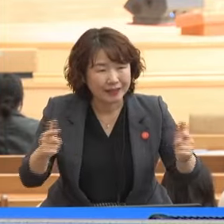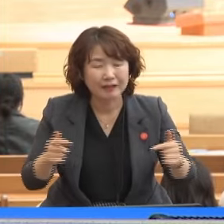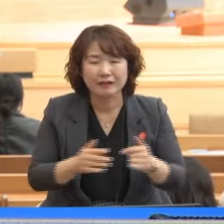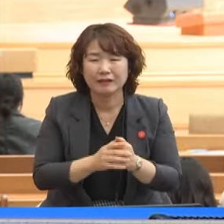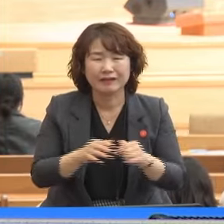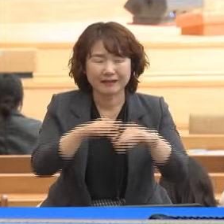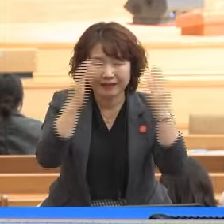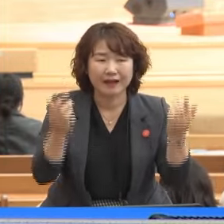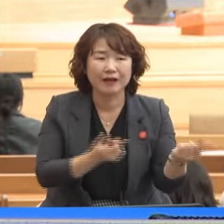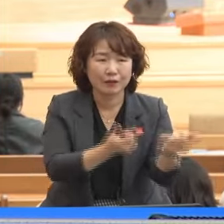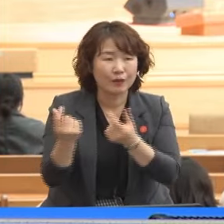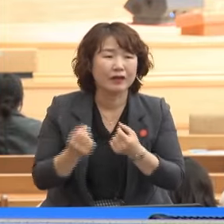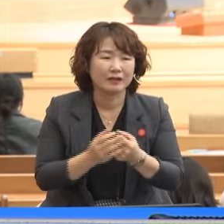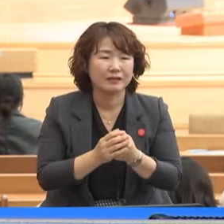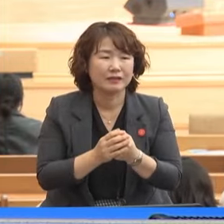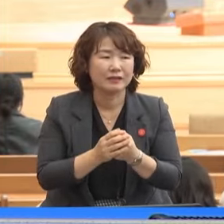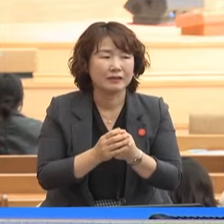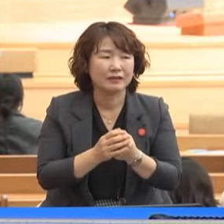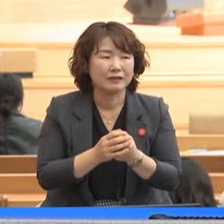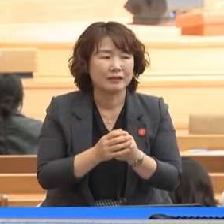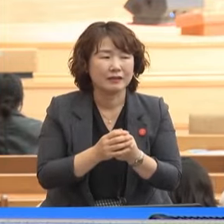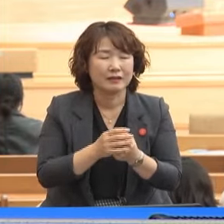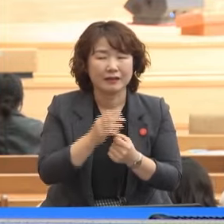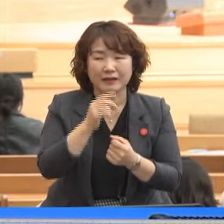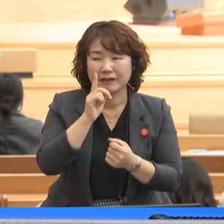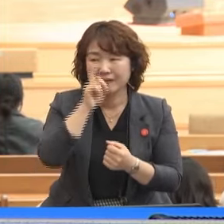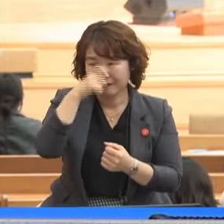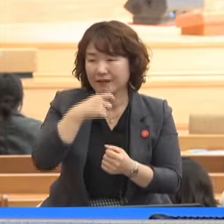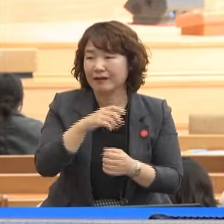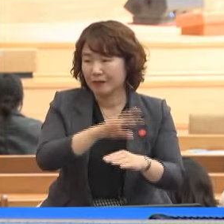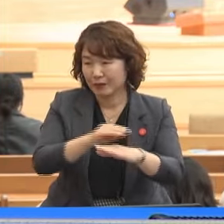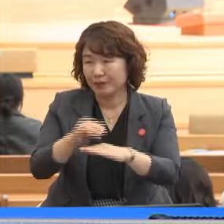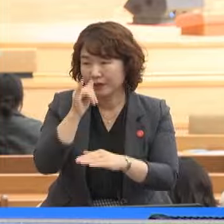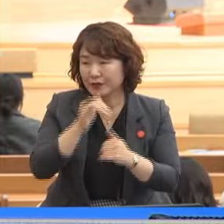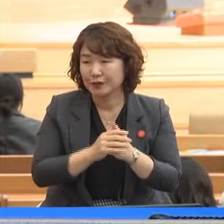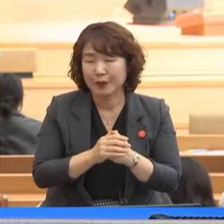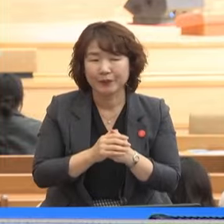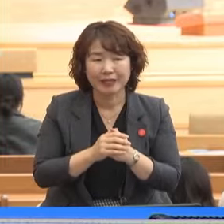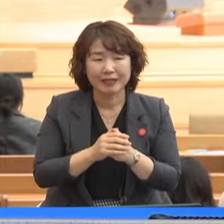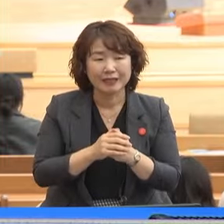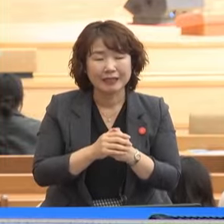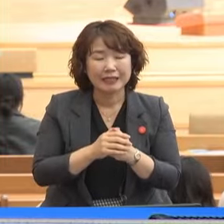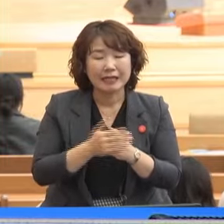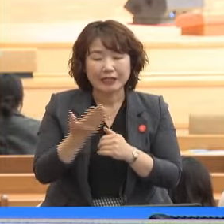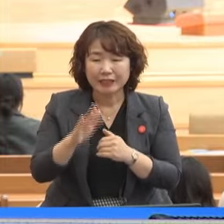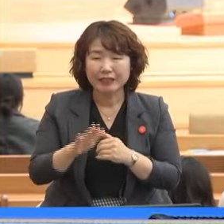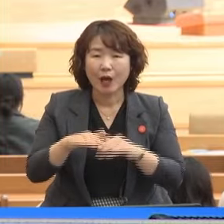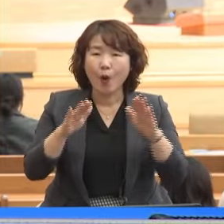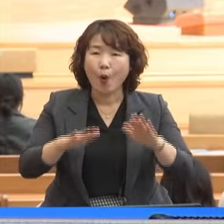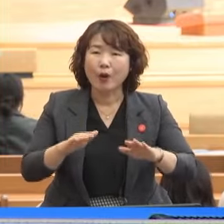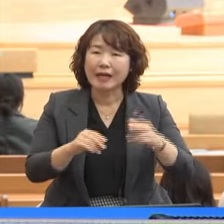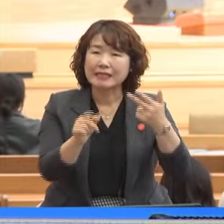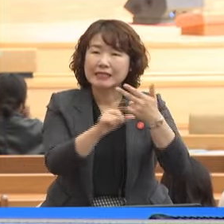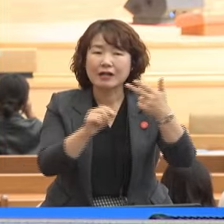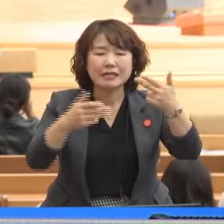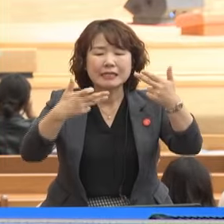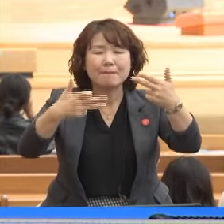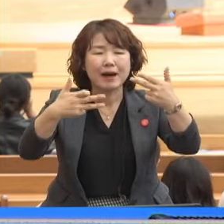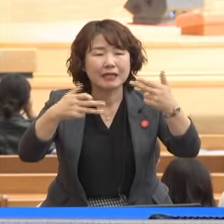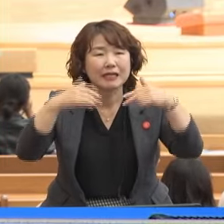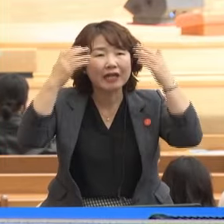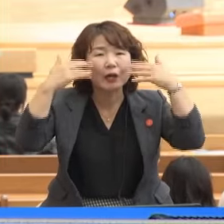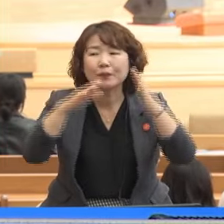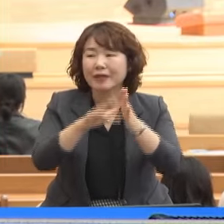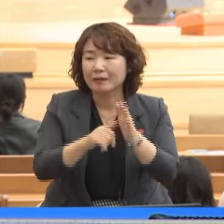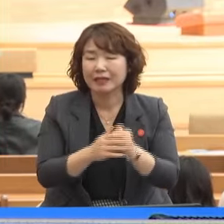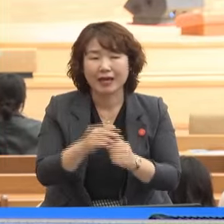다. 그런 와중에, 올 봄, 봄이 아니죠. 7월 18일 날 여름이네요.